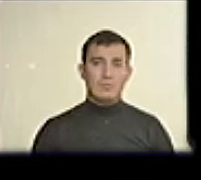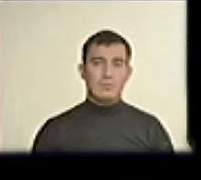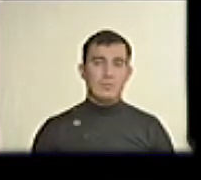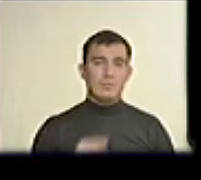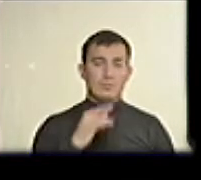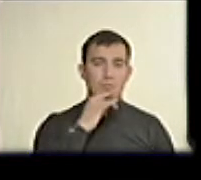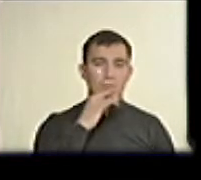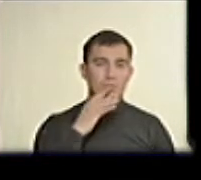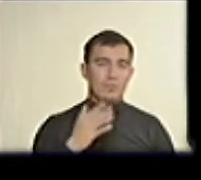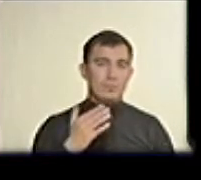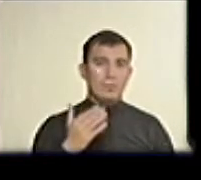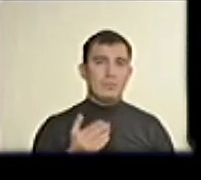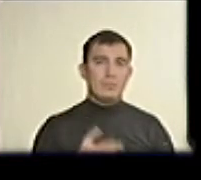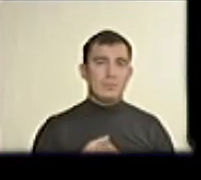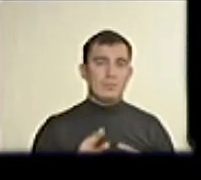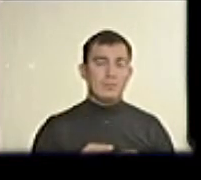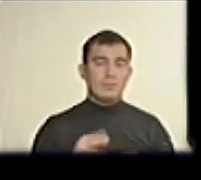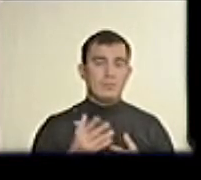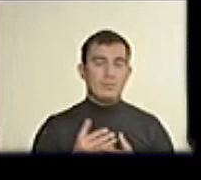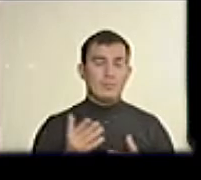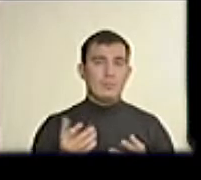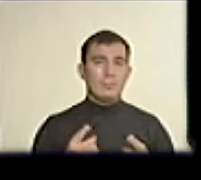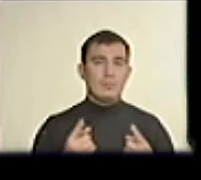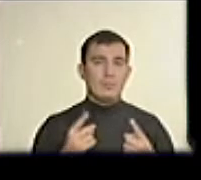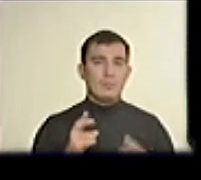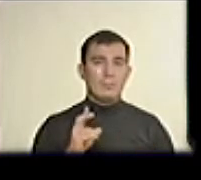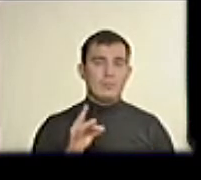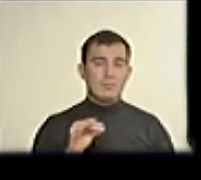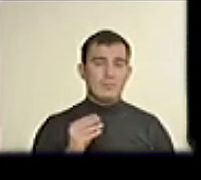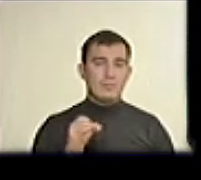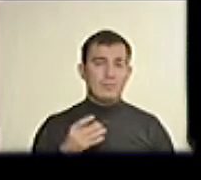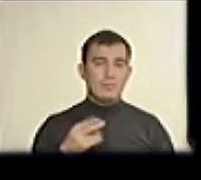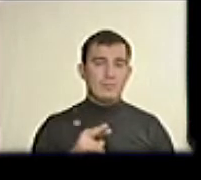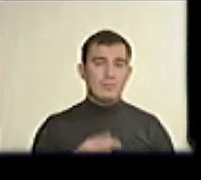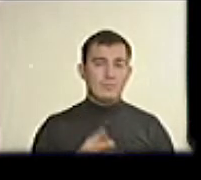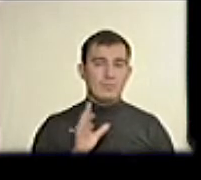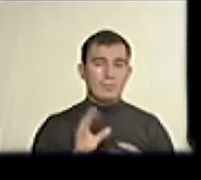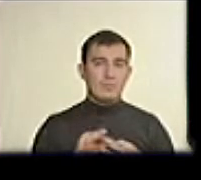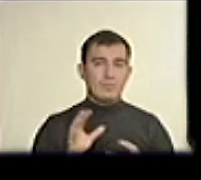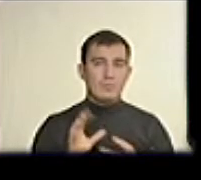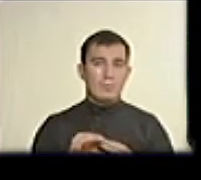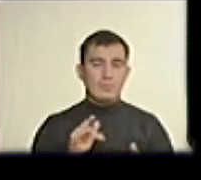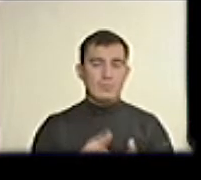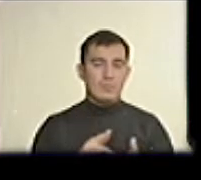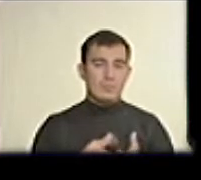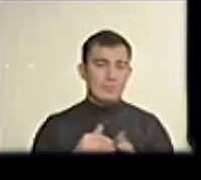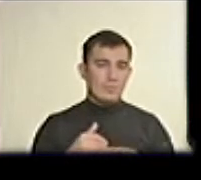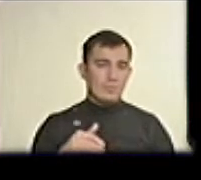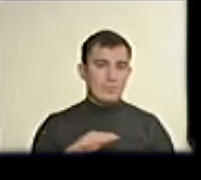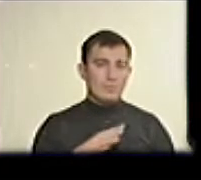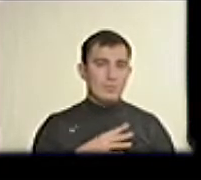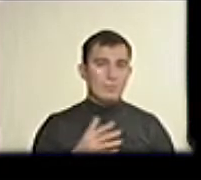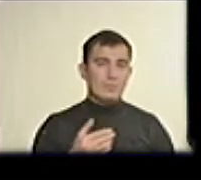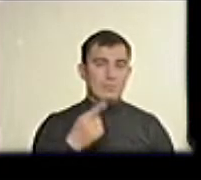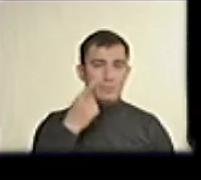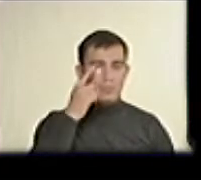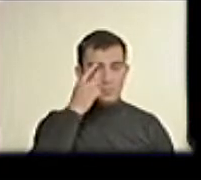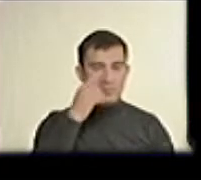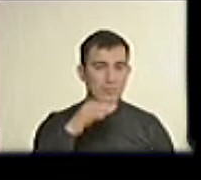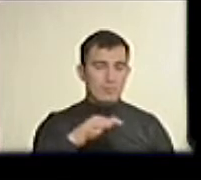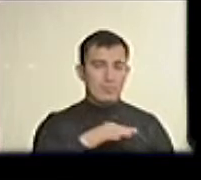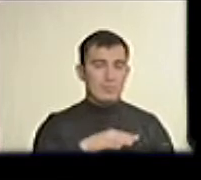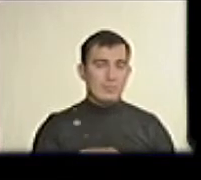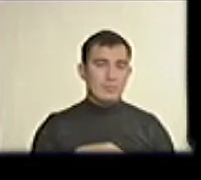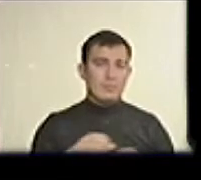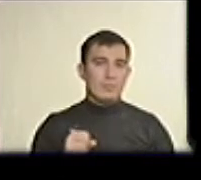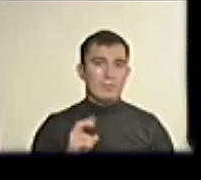Rossiya va Buyuk Britaniyaning manfaati O'rta Osiyoga to'qnashdi. Xo'sh, nega? Chunki Hindistonni egallab olgan